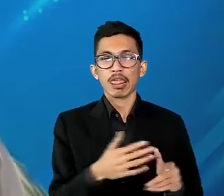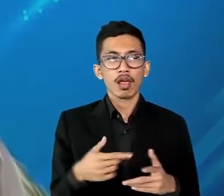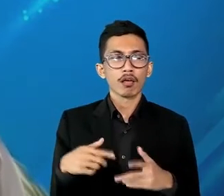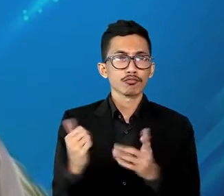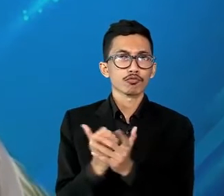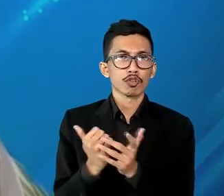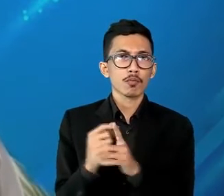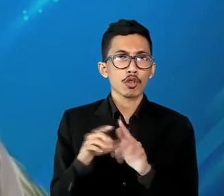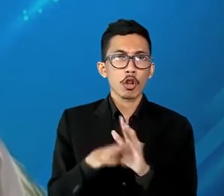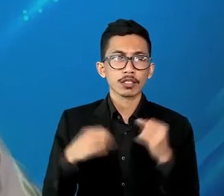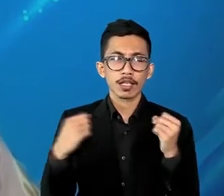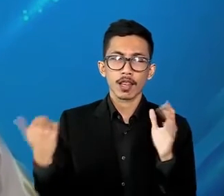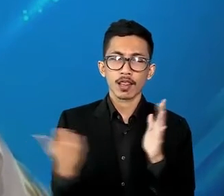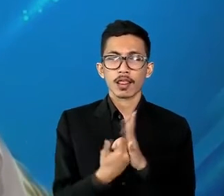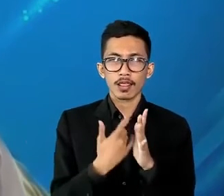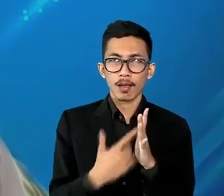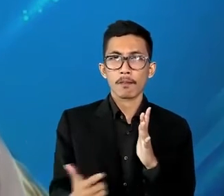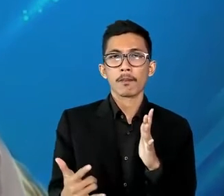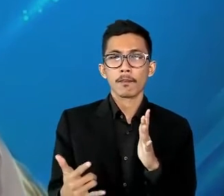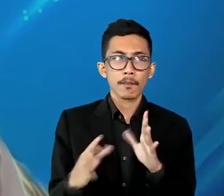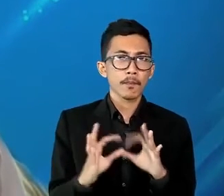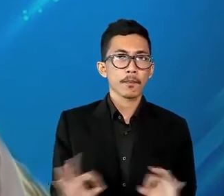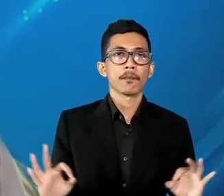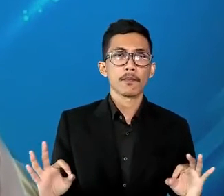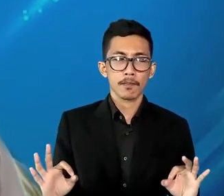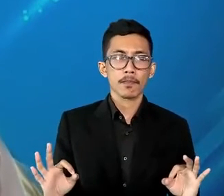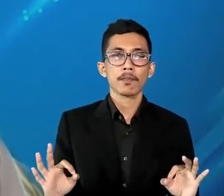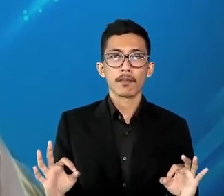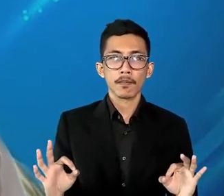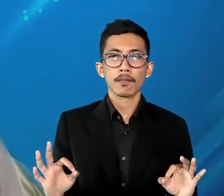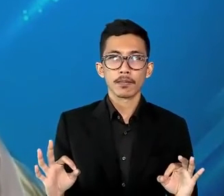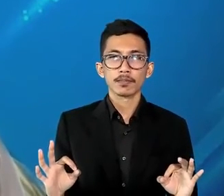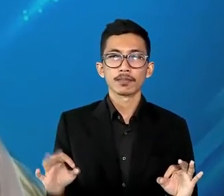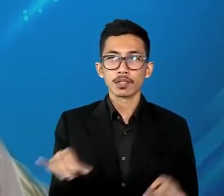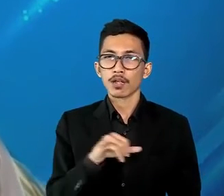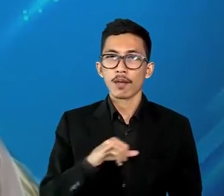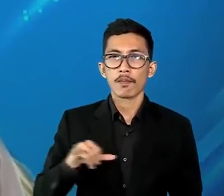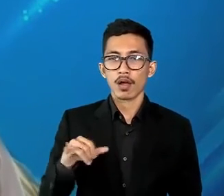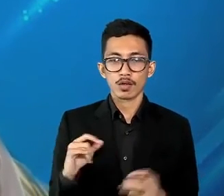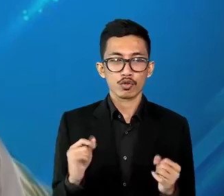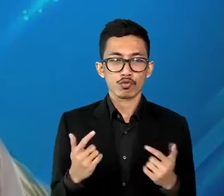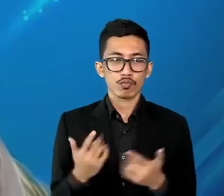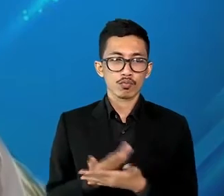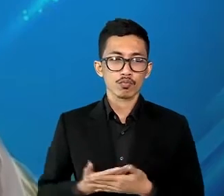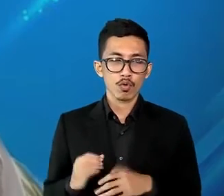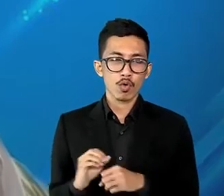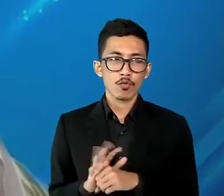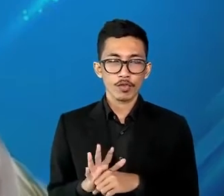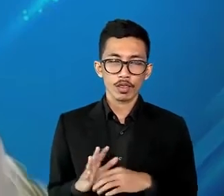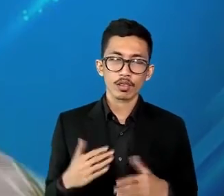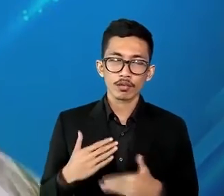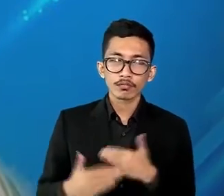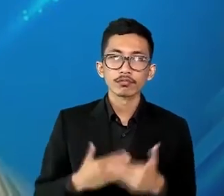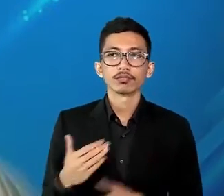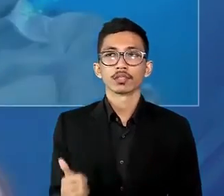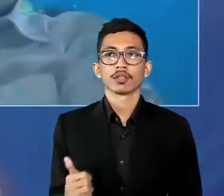kita pahami protokol itu, maka itu akan bisa kita hadapi untuk berdampingan dengan COVID